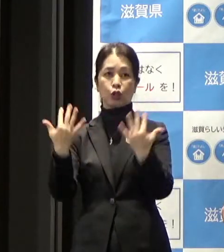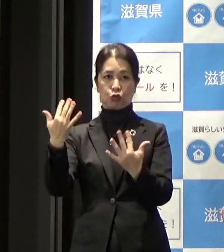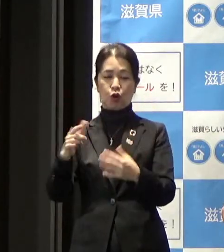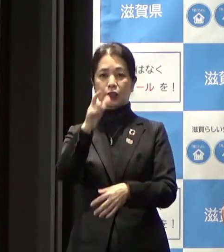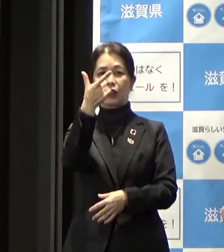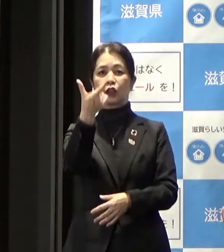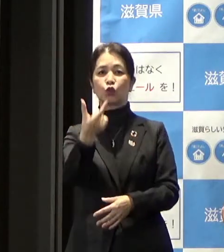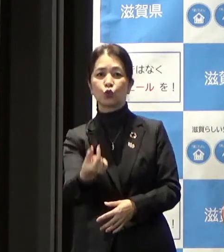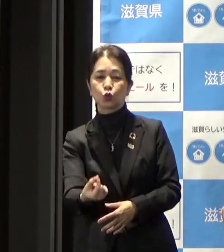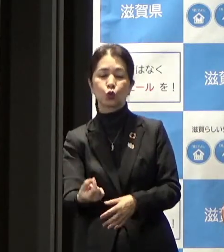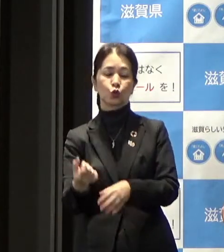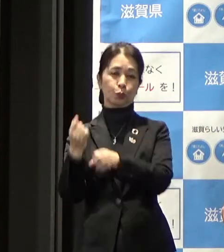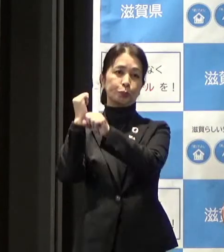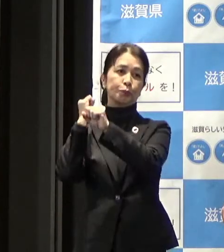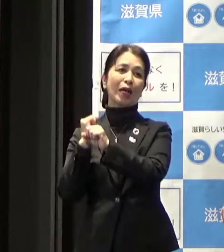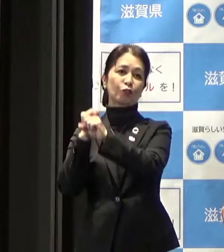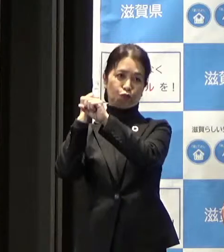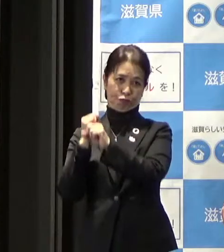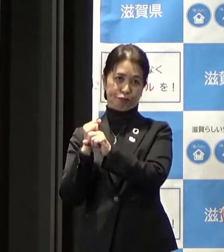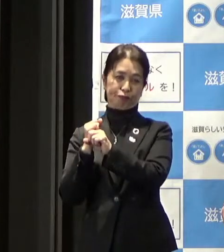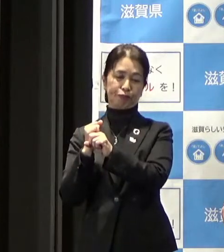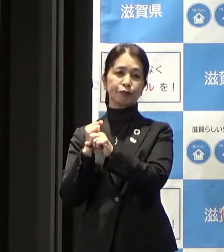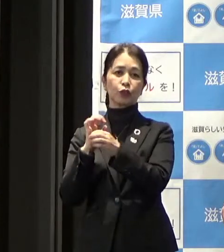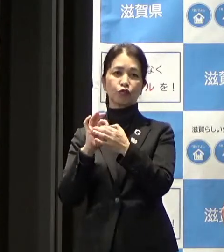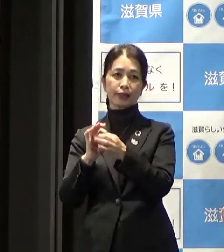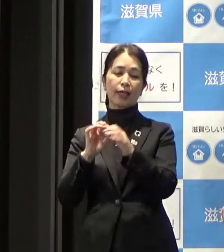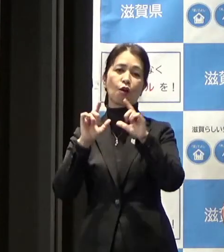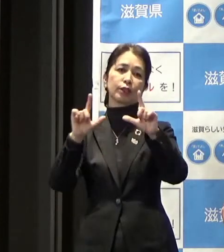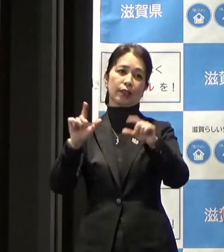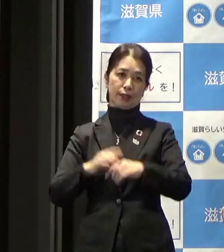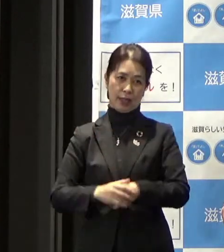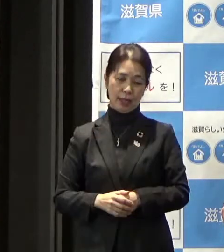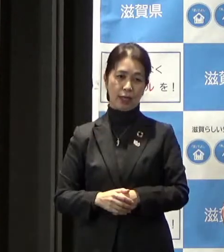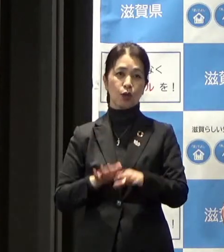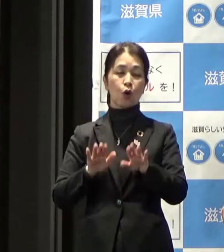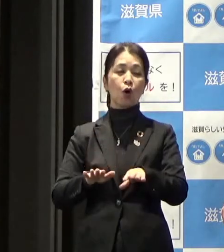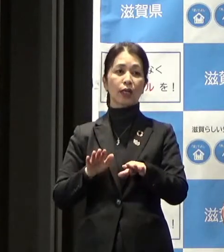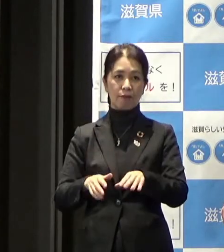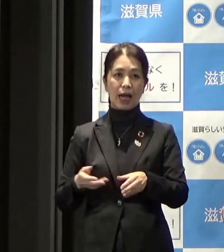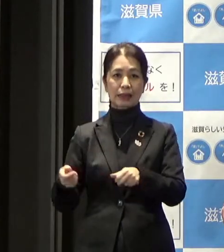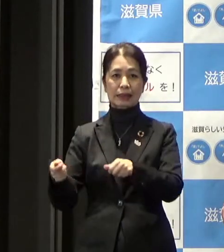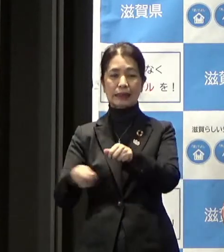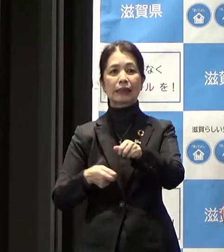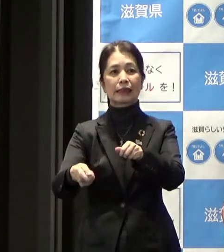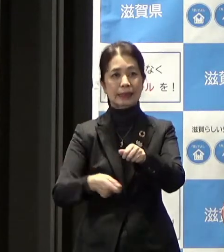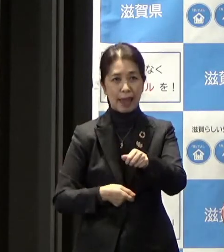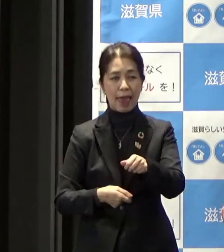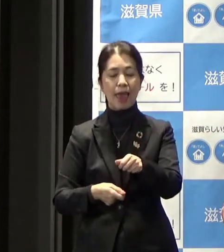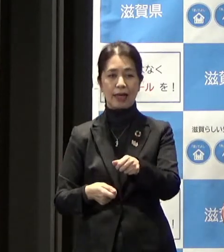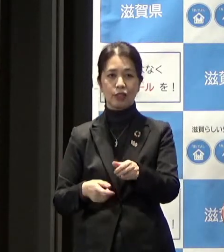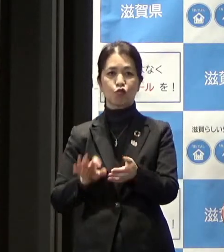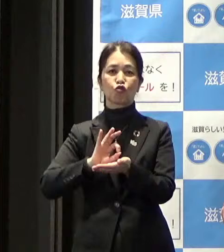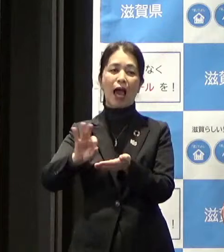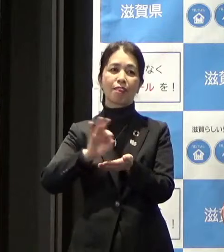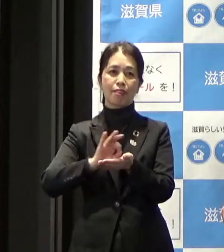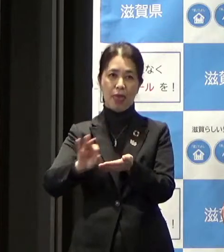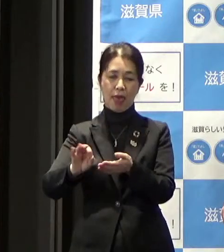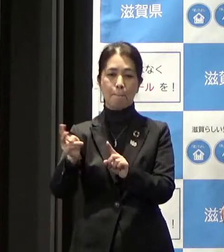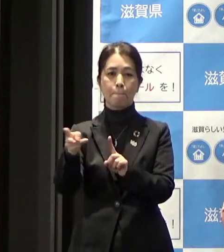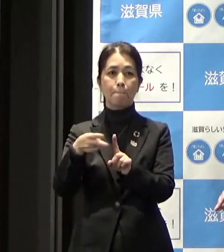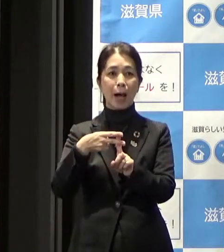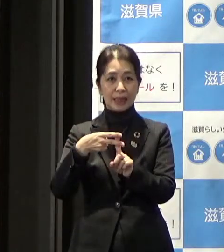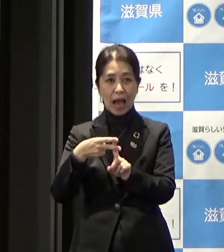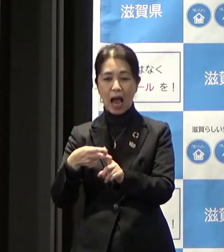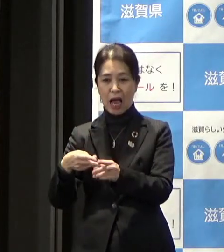りについてお知らせをいたします。今回は切って使ってまた植える育てる